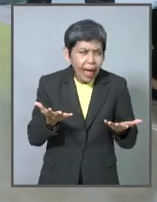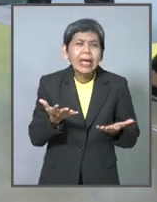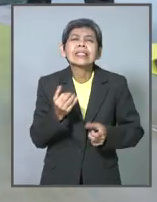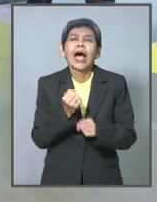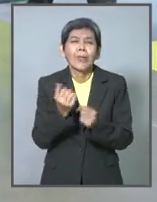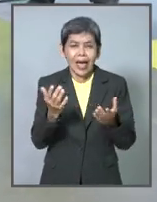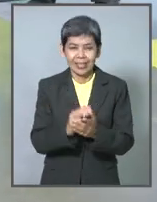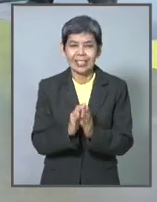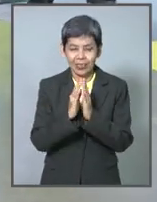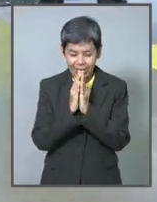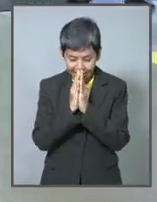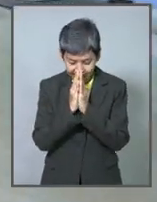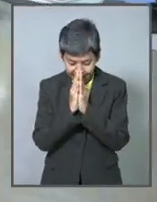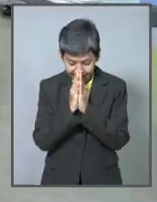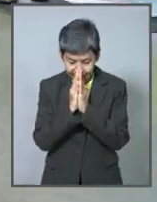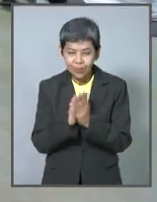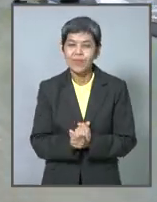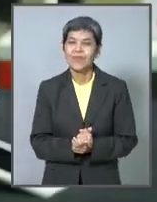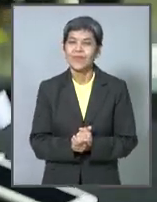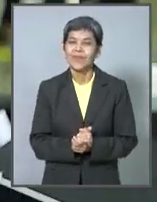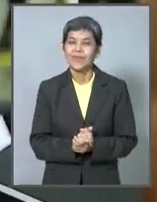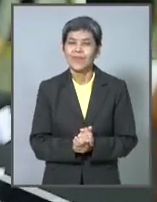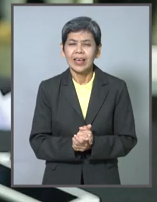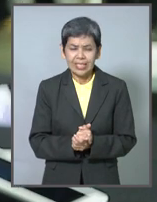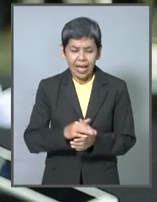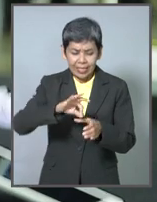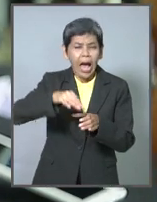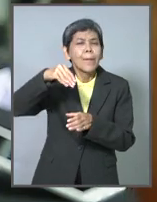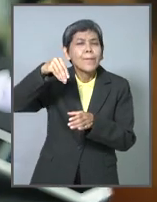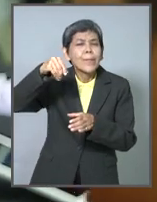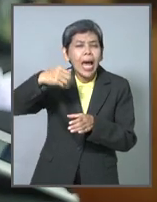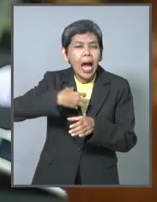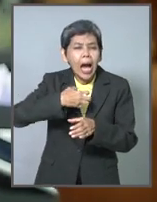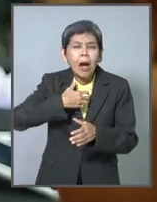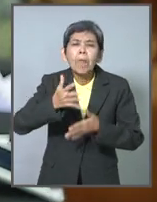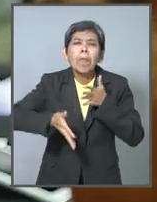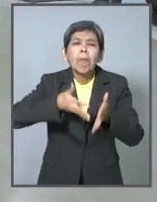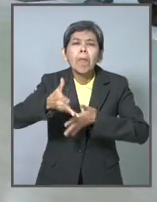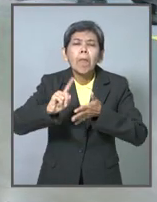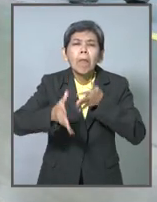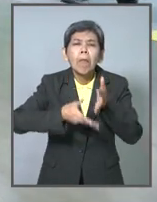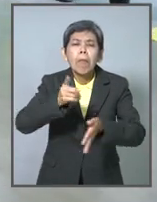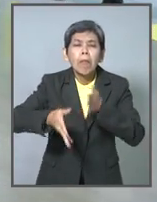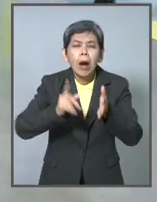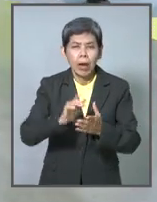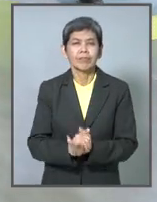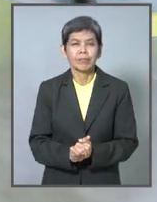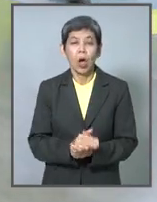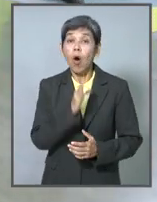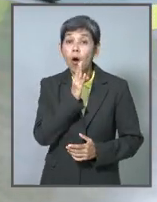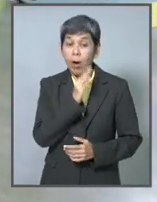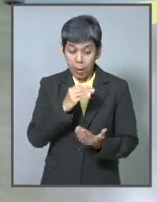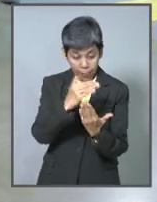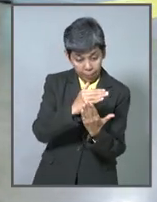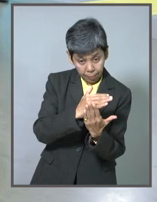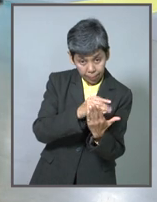ควรจะต้องทำยังไงนะครับสวัสดีครับ สวัสดีค่ะอ ยากจะกินชามะนาวแก้วหนึ่งต้องทำยังไง ต้องบอกต้องใส่ ต้องบอกเขาอย่างไ รทานชามะนาวค่ะเ